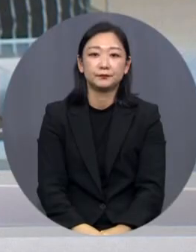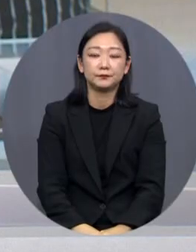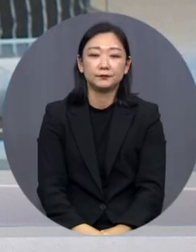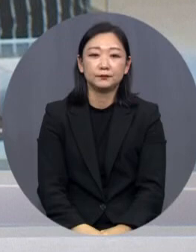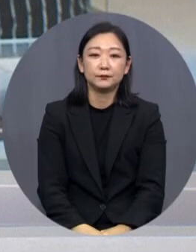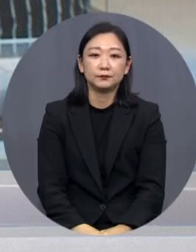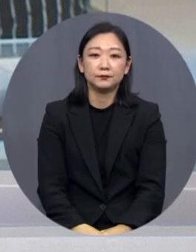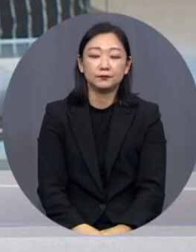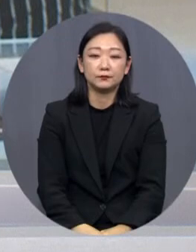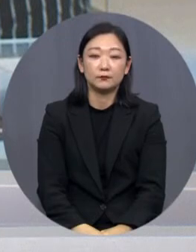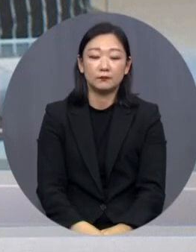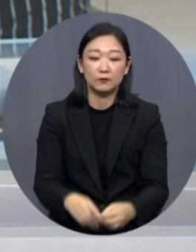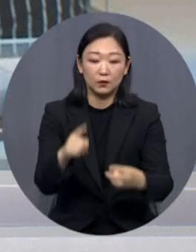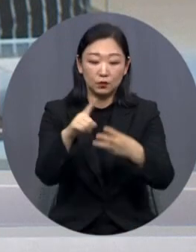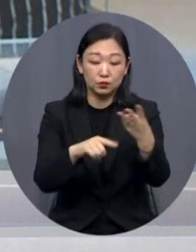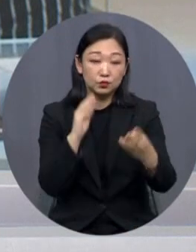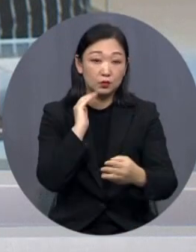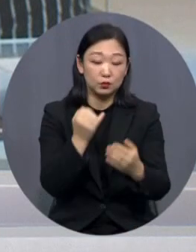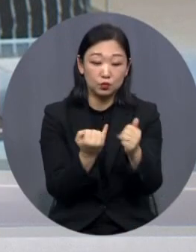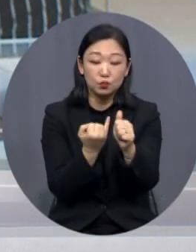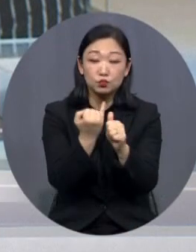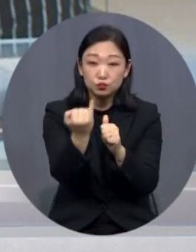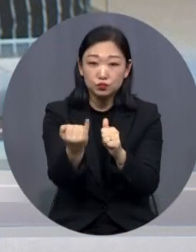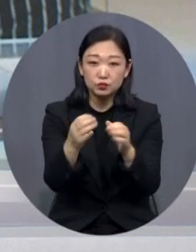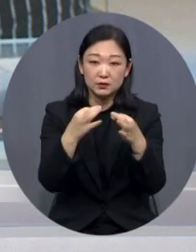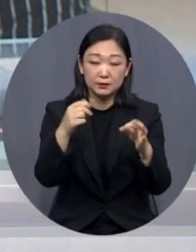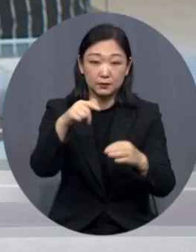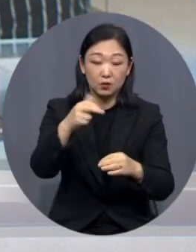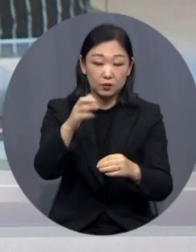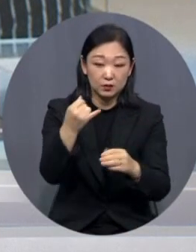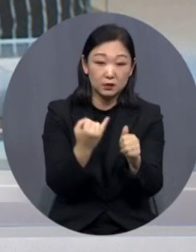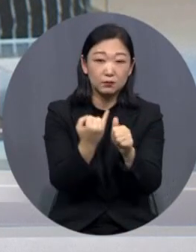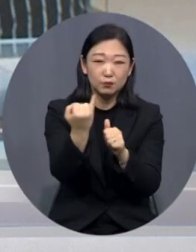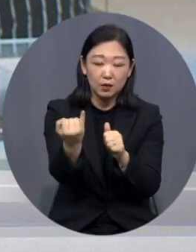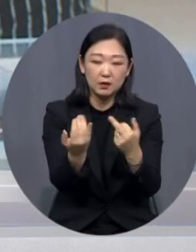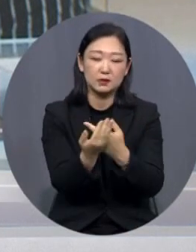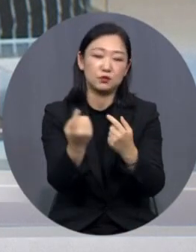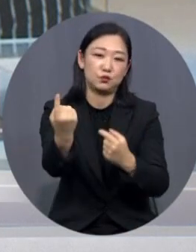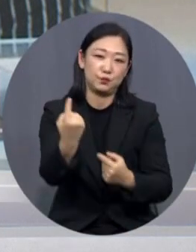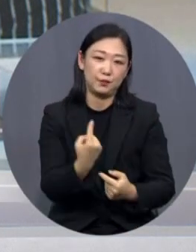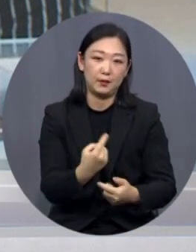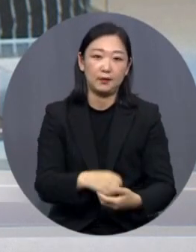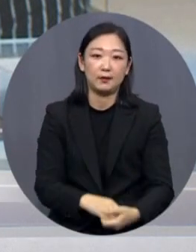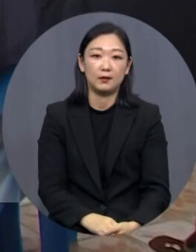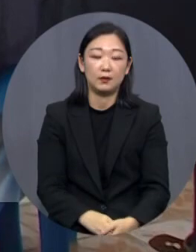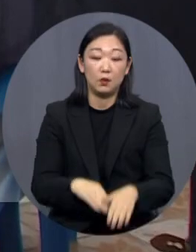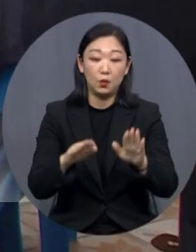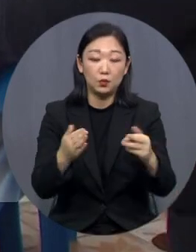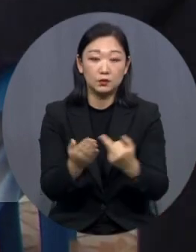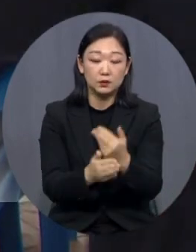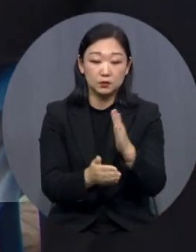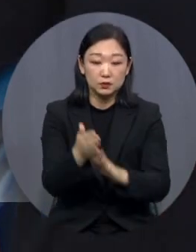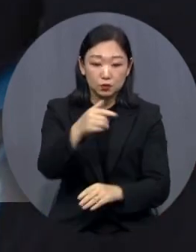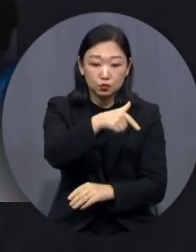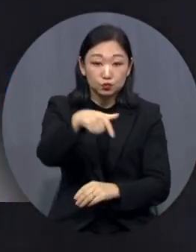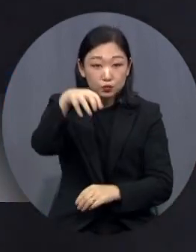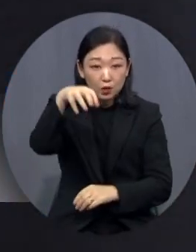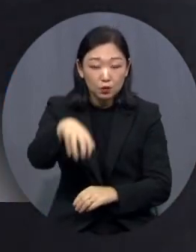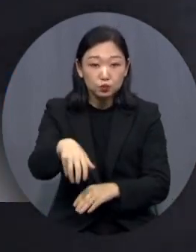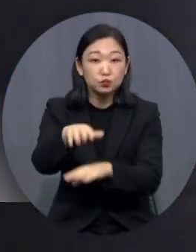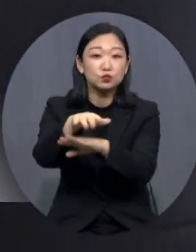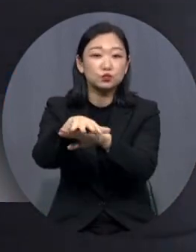예정입니다 윤성열 대통령의 부인 김건희 여사가 제주를 방문했습니다 김건희 여사는 오늘 제주시 자업 종달